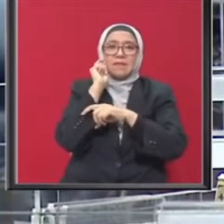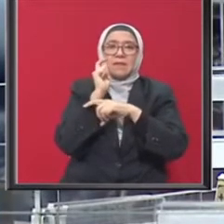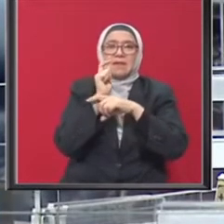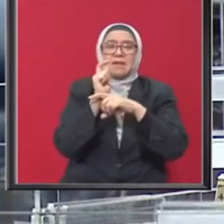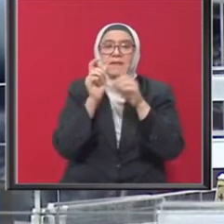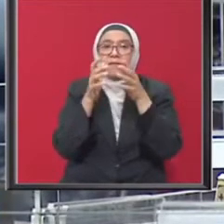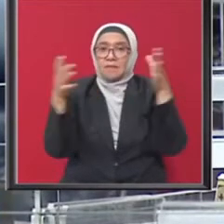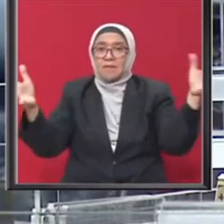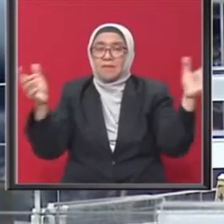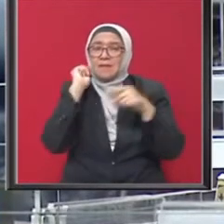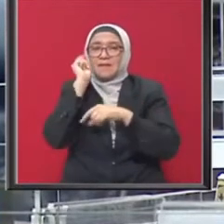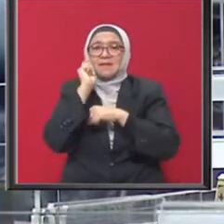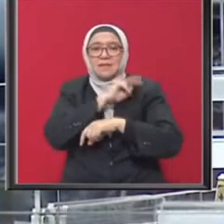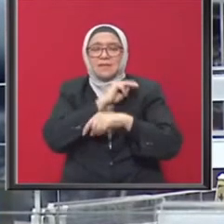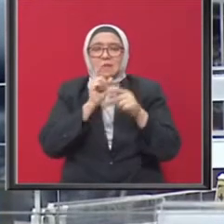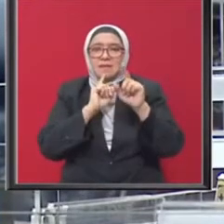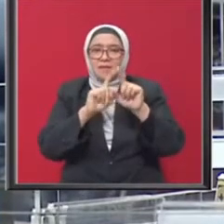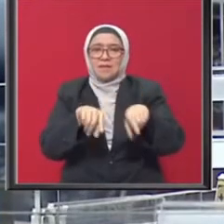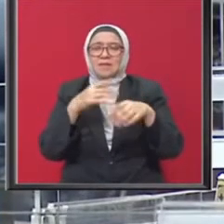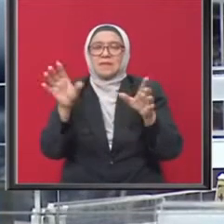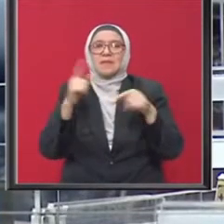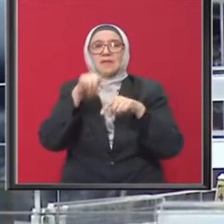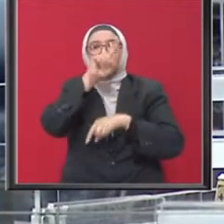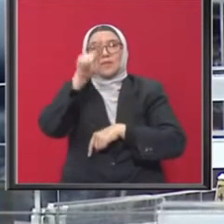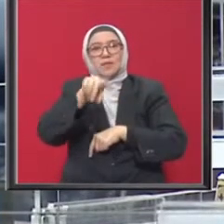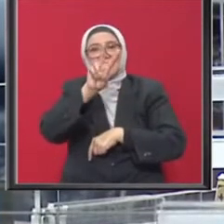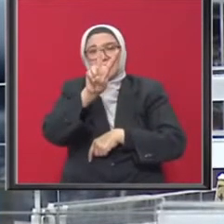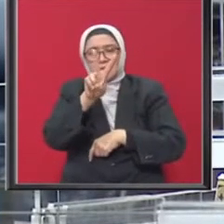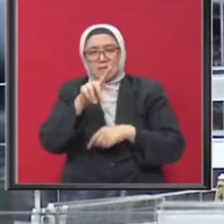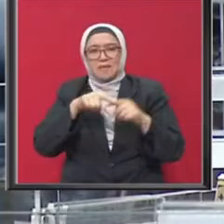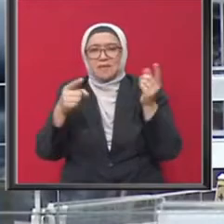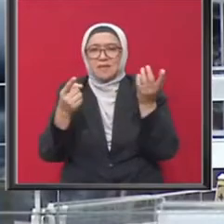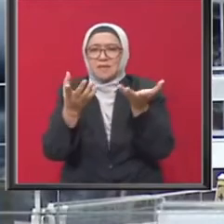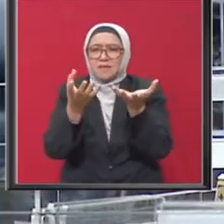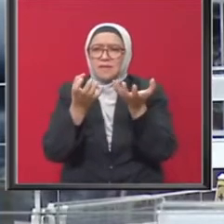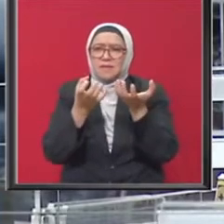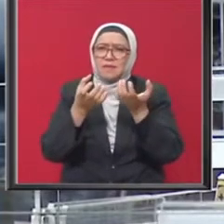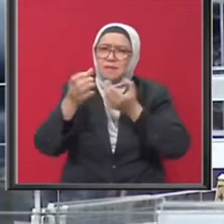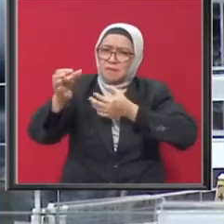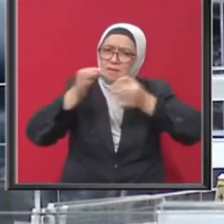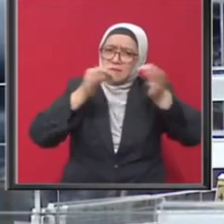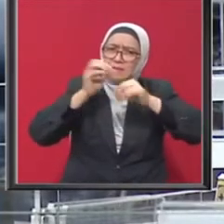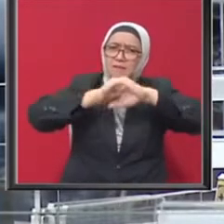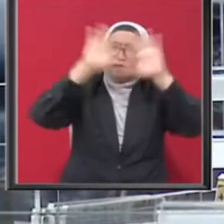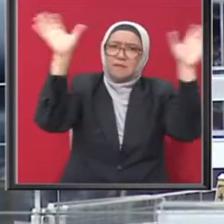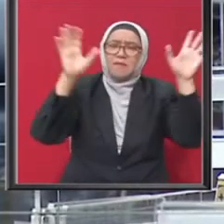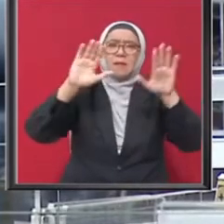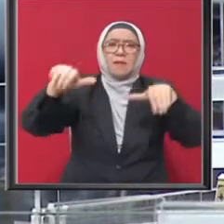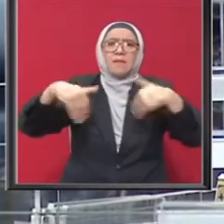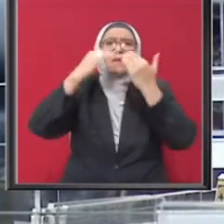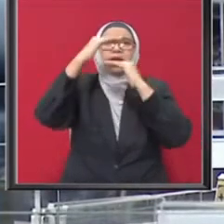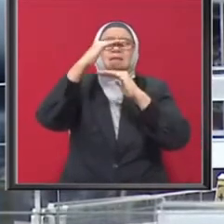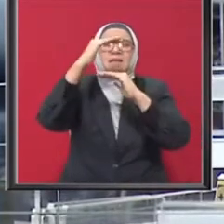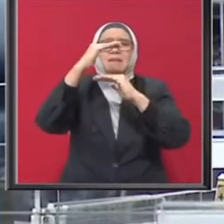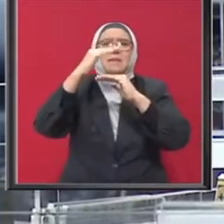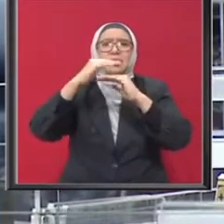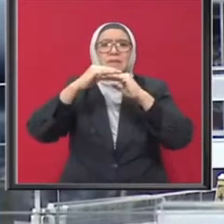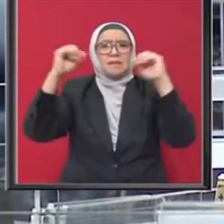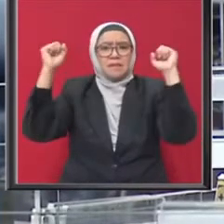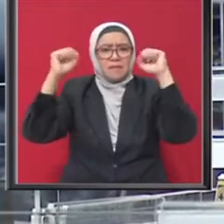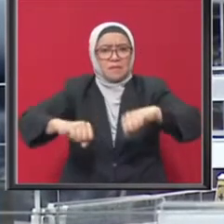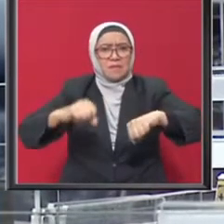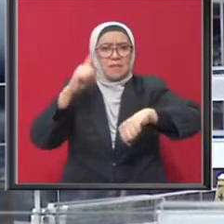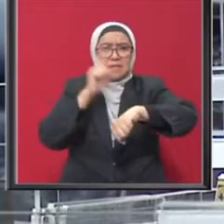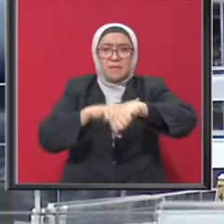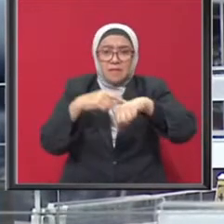kedua berikan kepada tamat dah dijawab Saya ingin dapat penjelasan mengenai tahap keupayaan semasa pasukan-pasukan